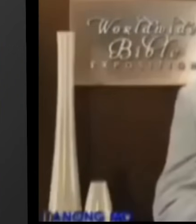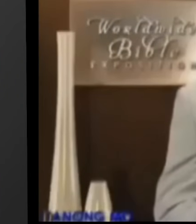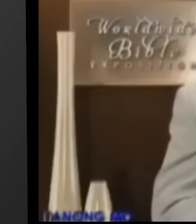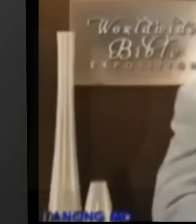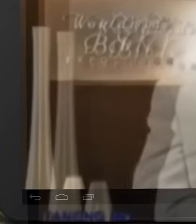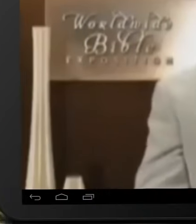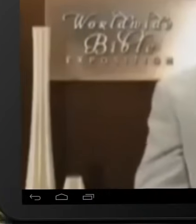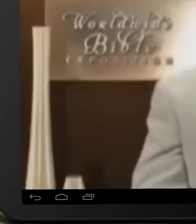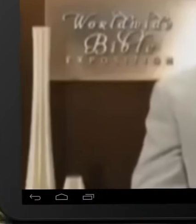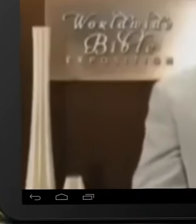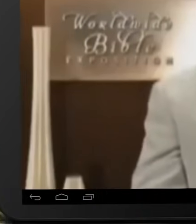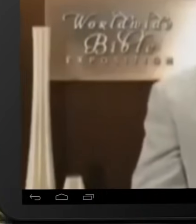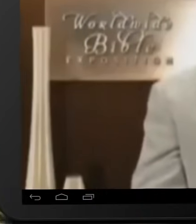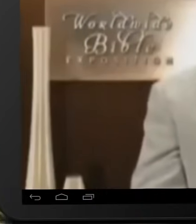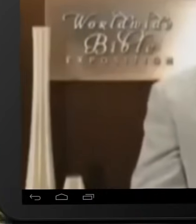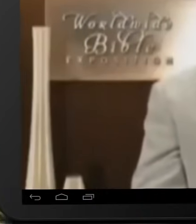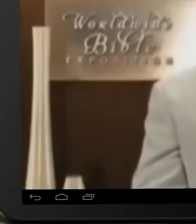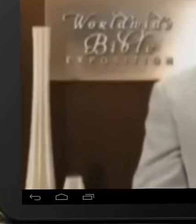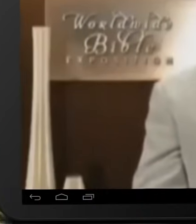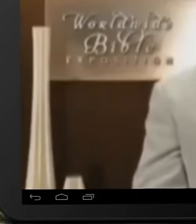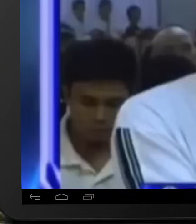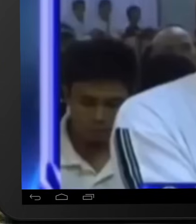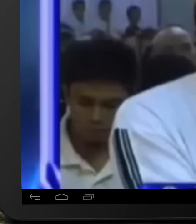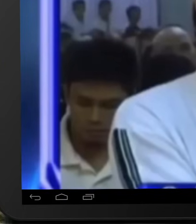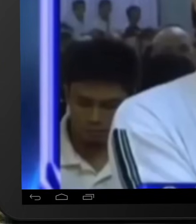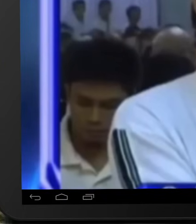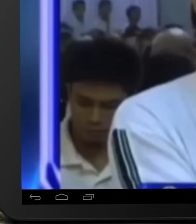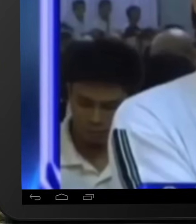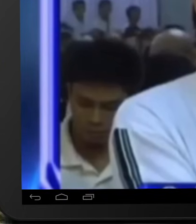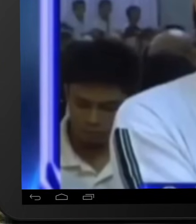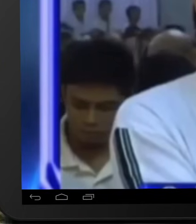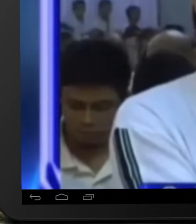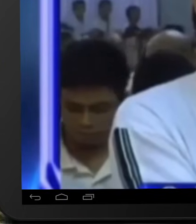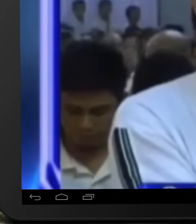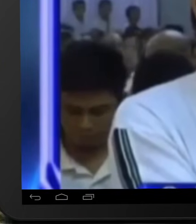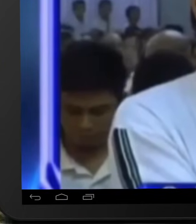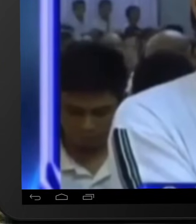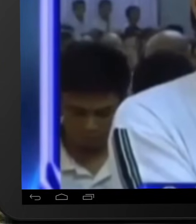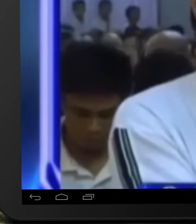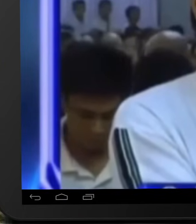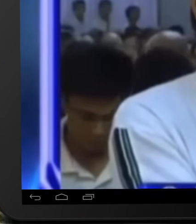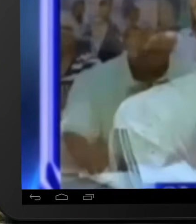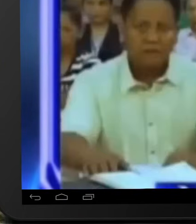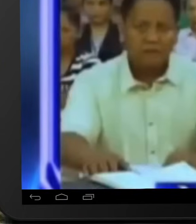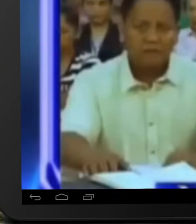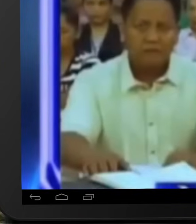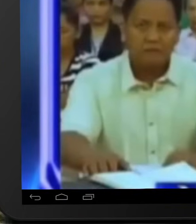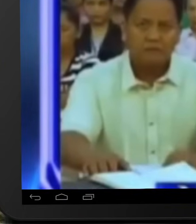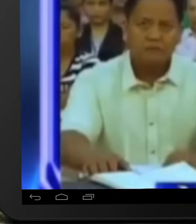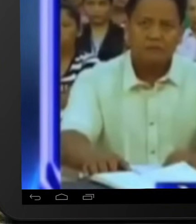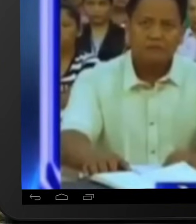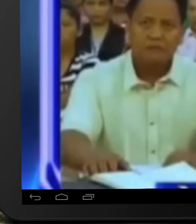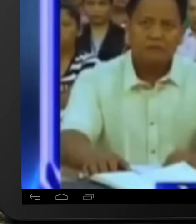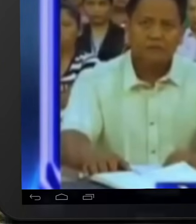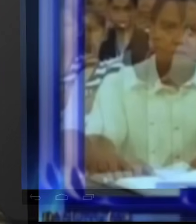Parang kulang yung tanong. May sasalba po ba ng reliyon? Ang alin? Hindi kumpleto yung tanong